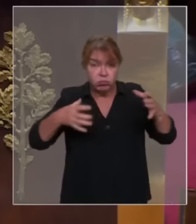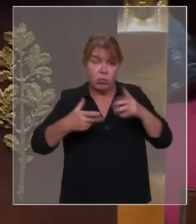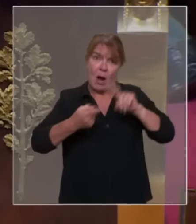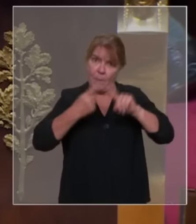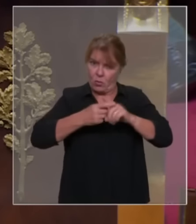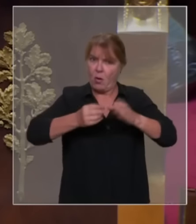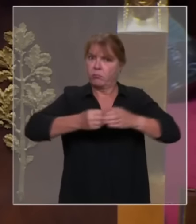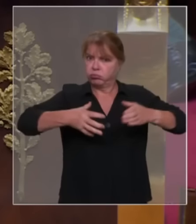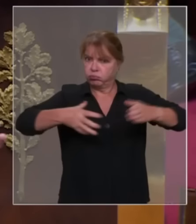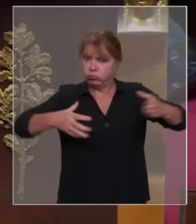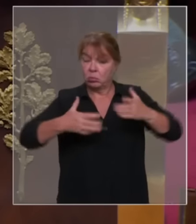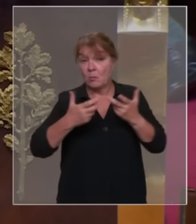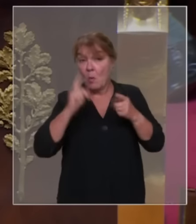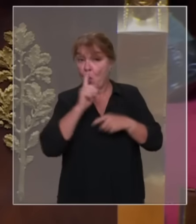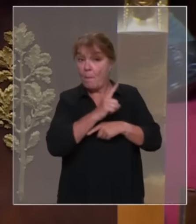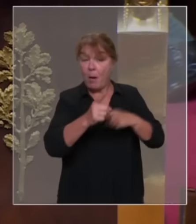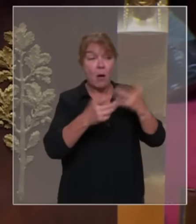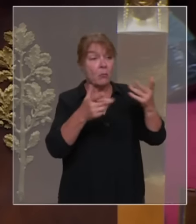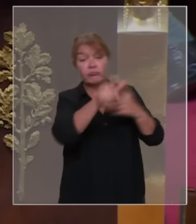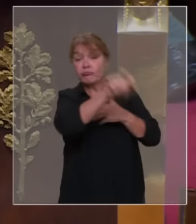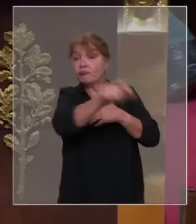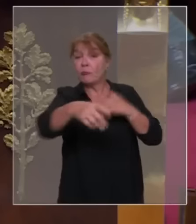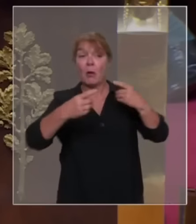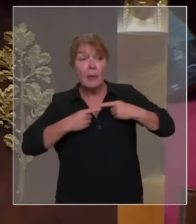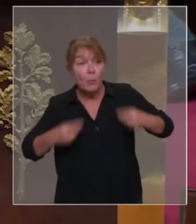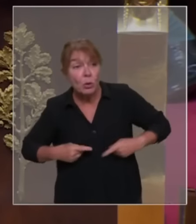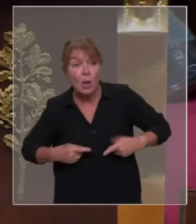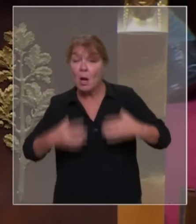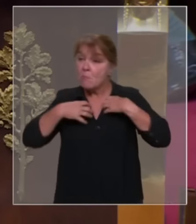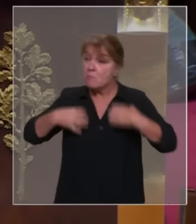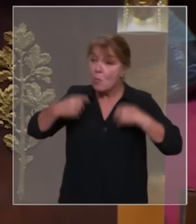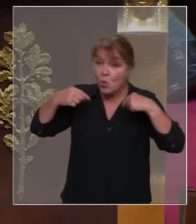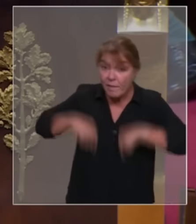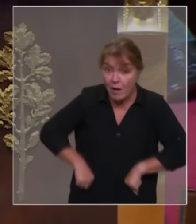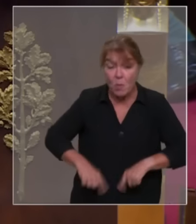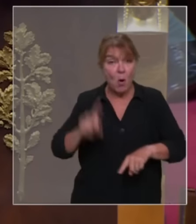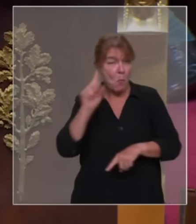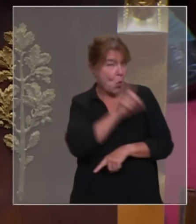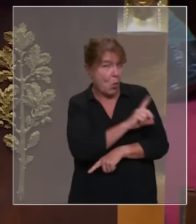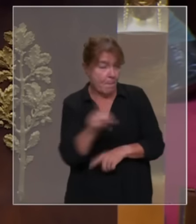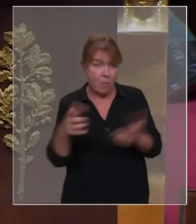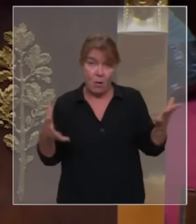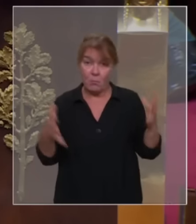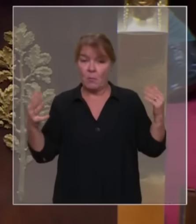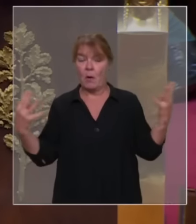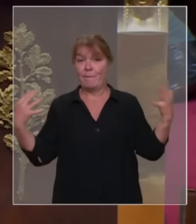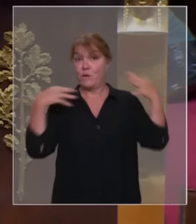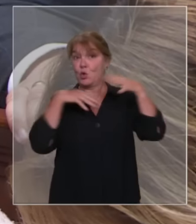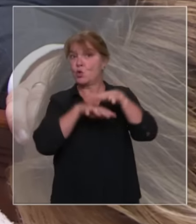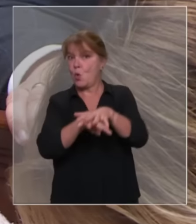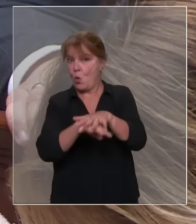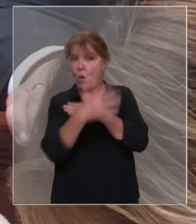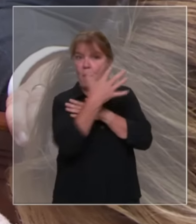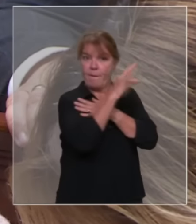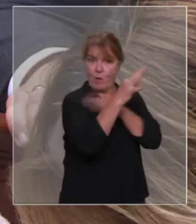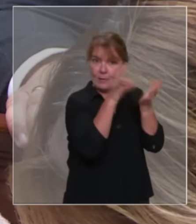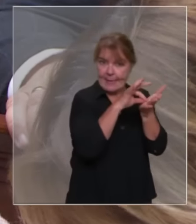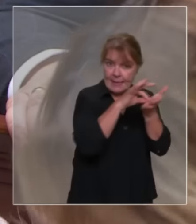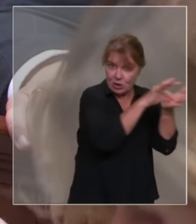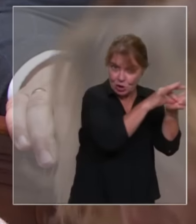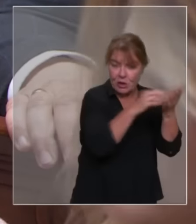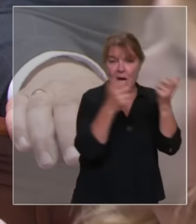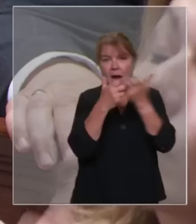que les acteurs publics, députés, membres du gouvernement en ont besoin, nous fusionnerons France Stratégie